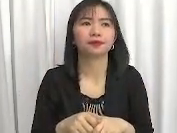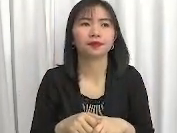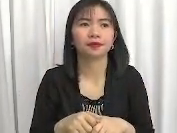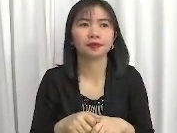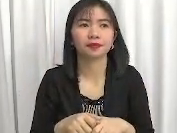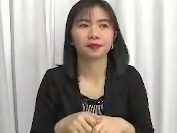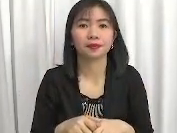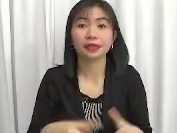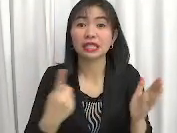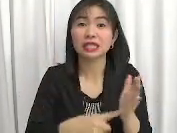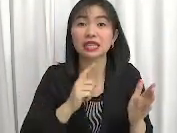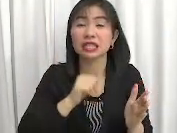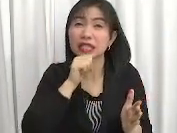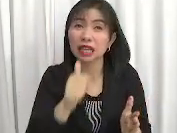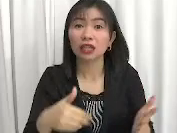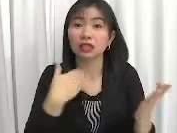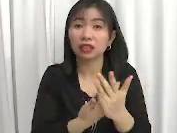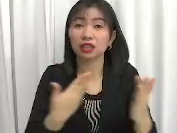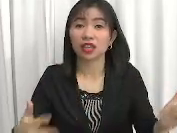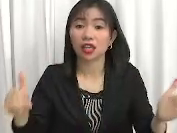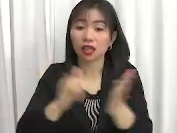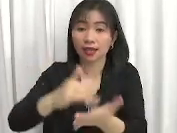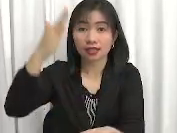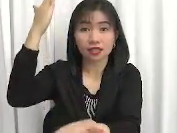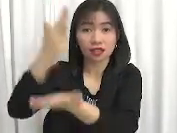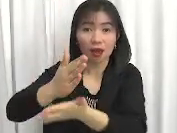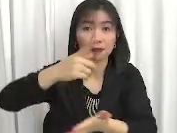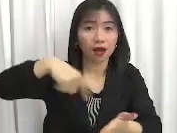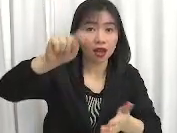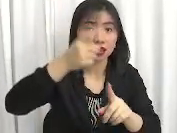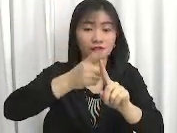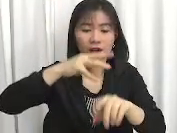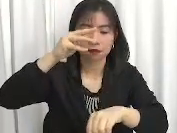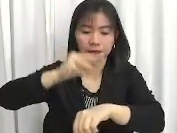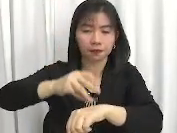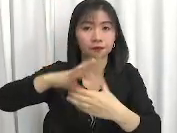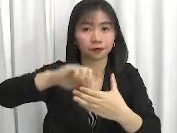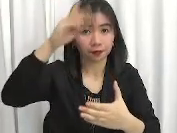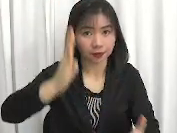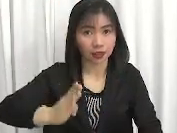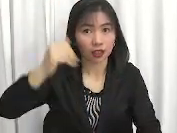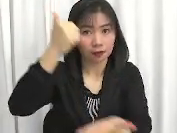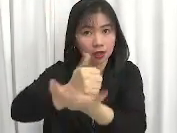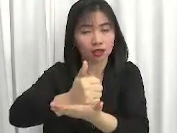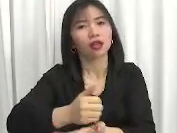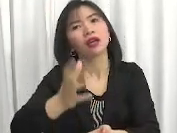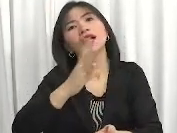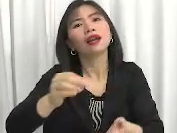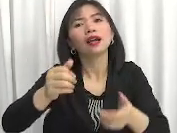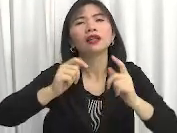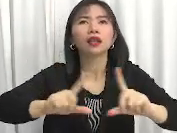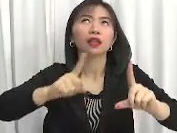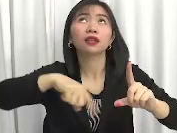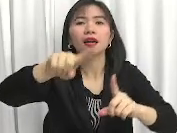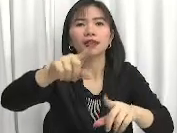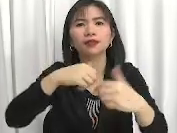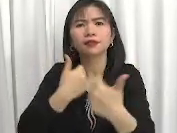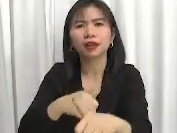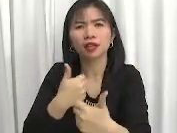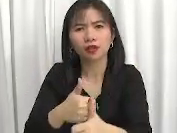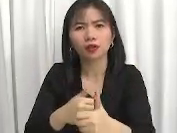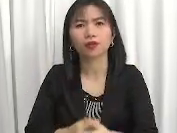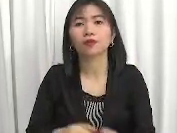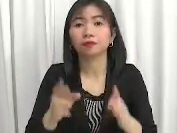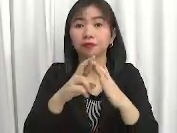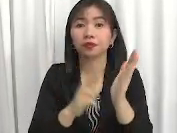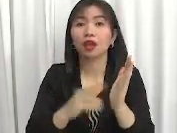Hindi ito yung bagay na siya magpapahinto sa atin sa gawain ng Panginoon. Sundin lang natin yung mga